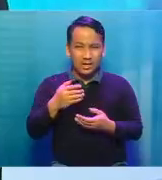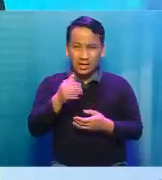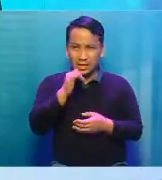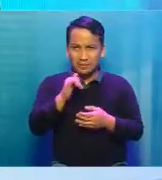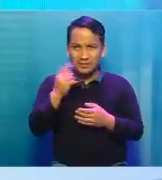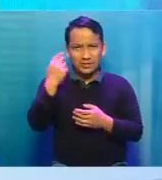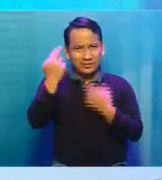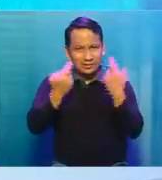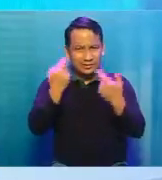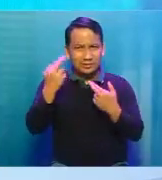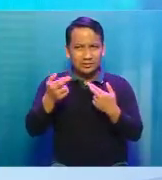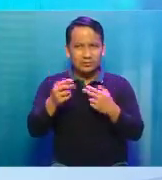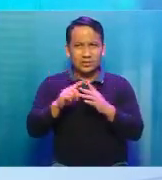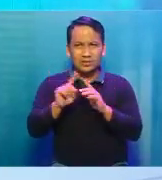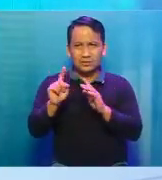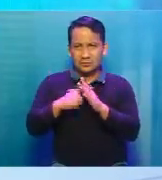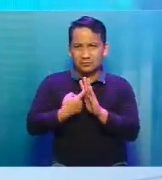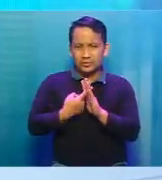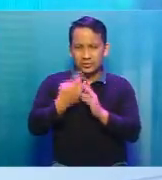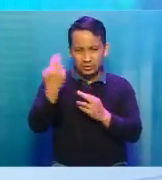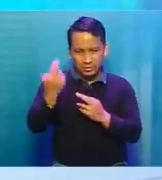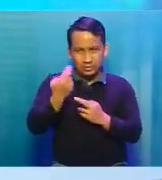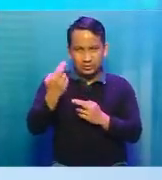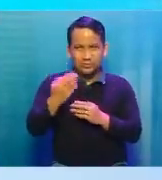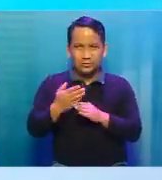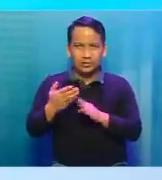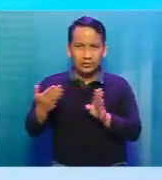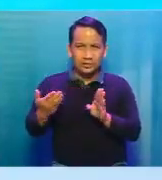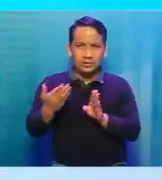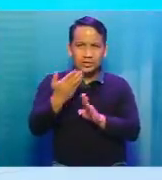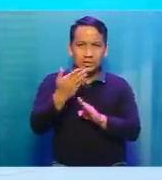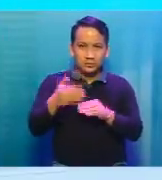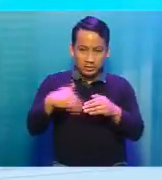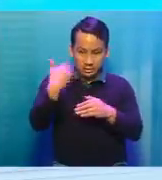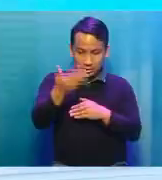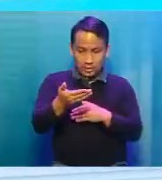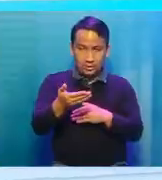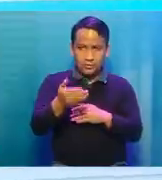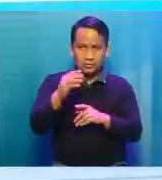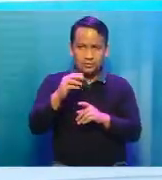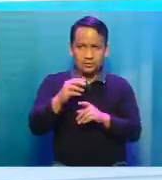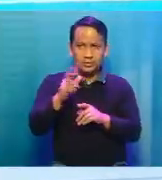ang itinuturong pangunahing sanhi nito. Nasundan yan sa